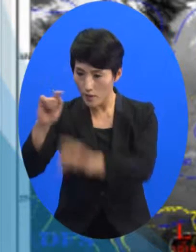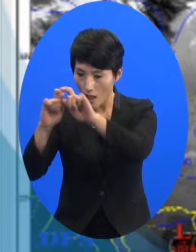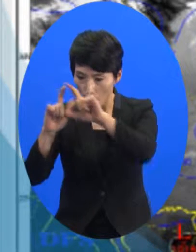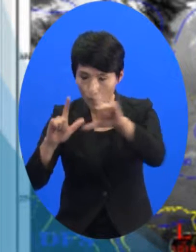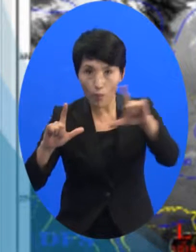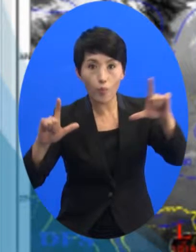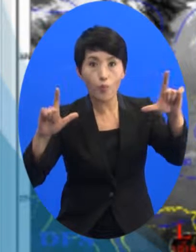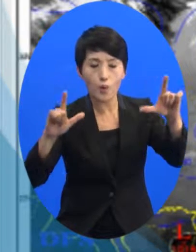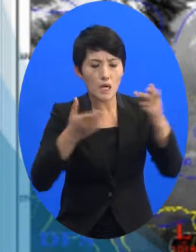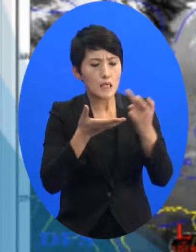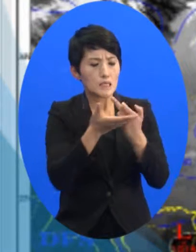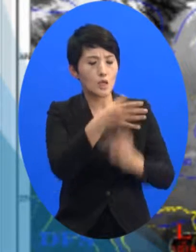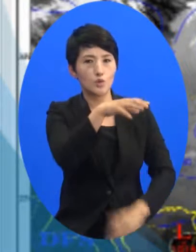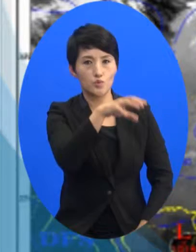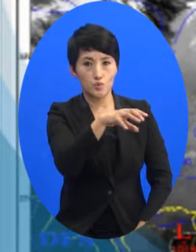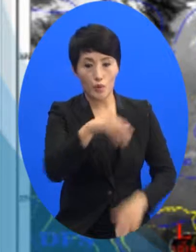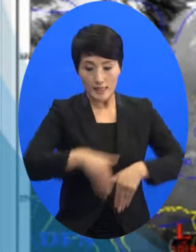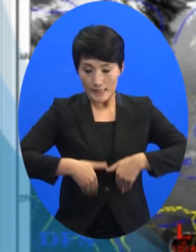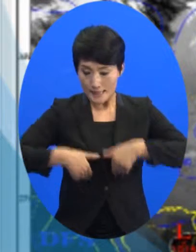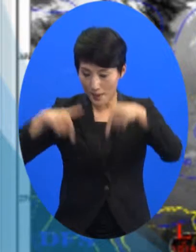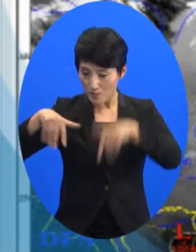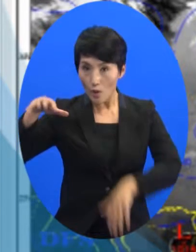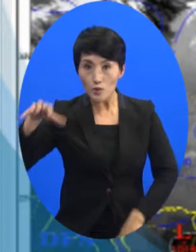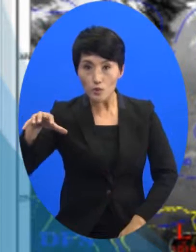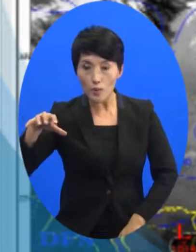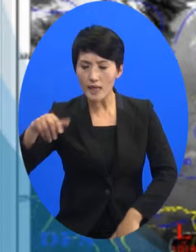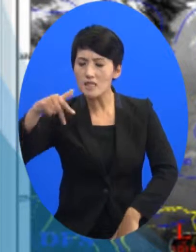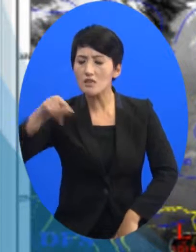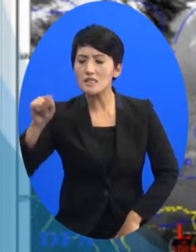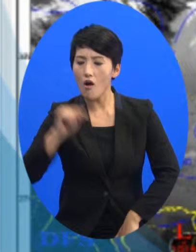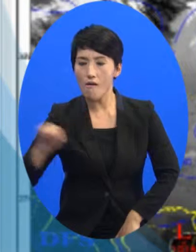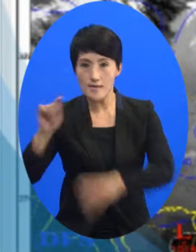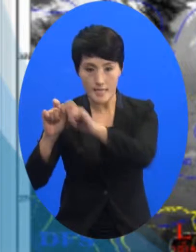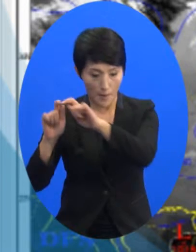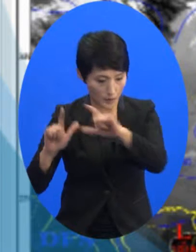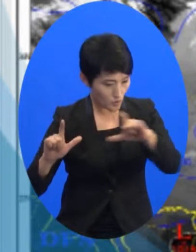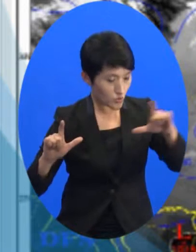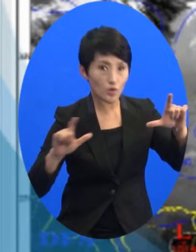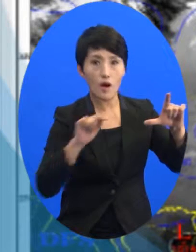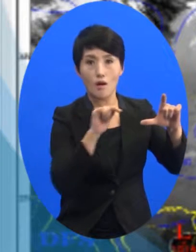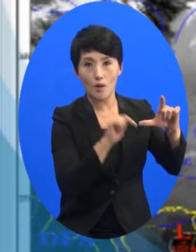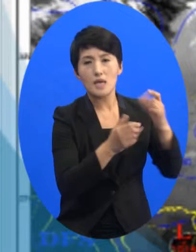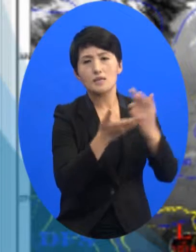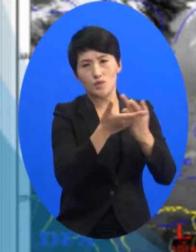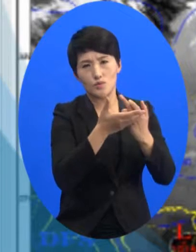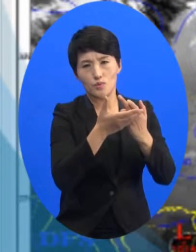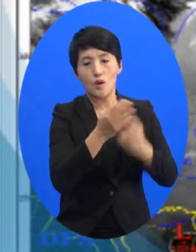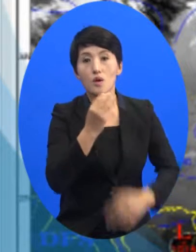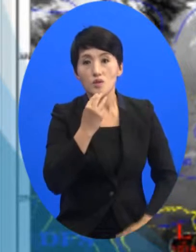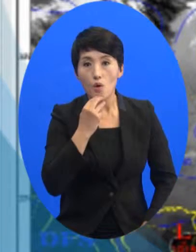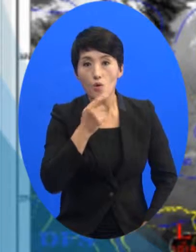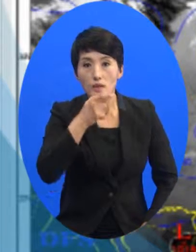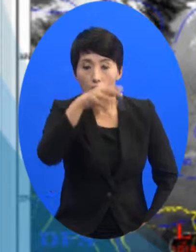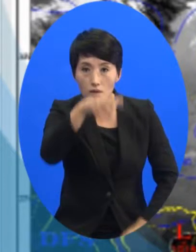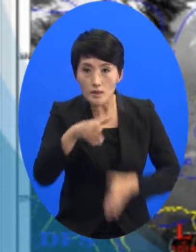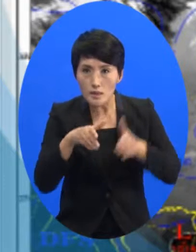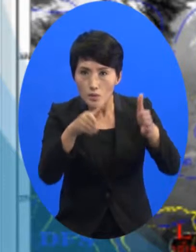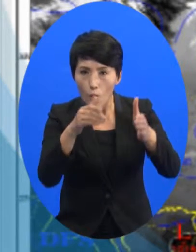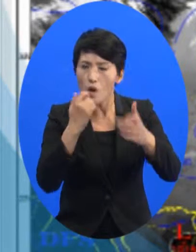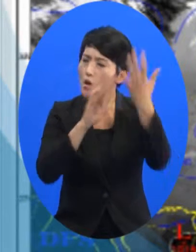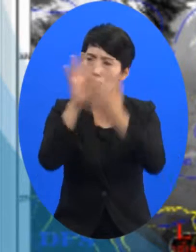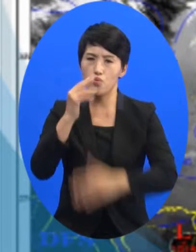받겠으나, 제주도는 남서쪽에서 다가오는 기압골의 영향을 받겠습니다. 서울, 경기도와 강원도는 대체로